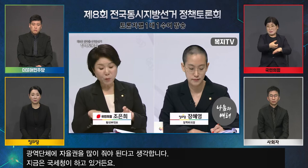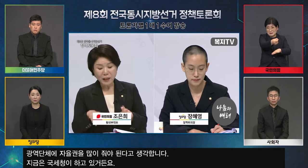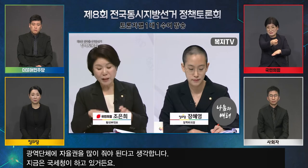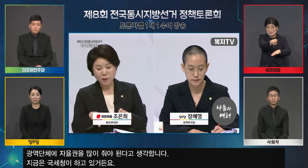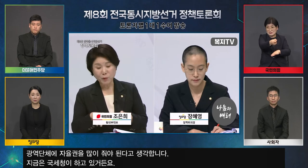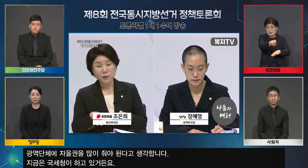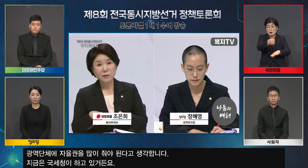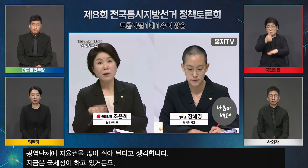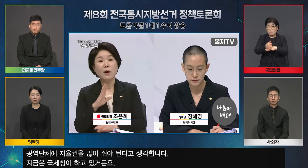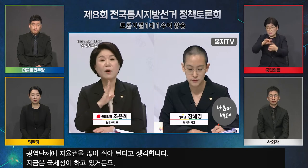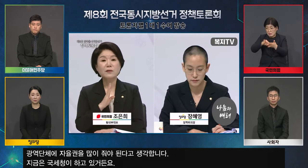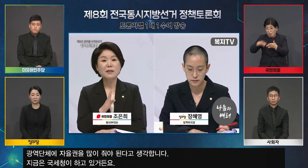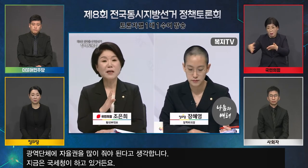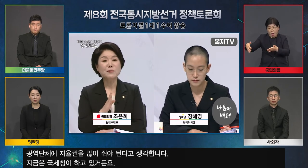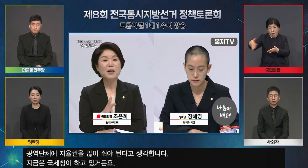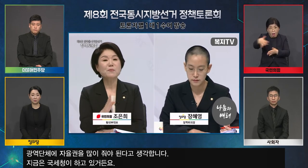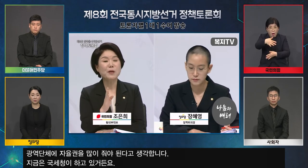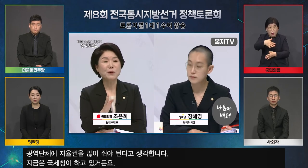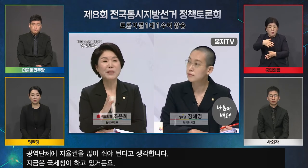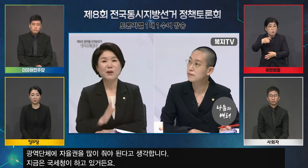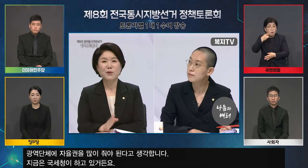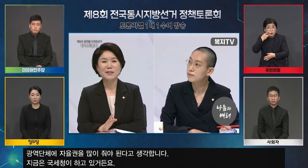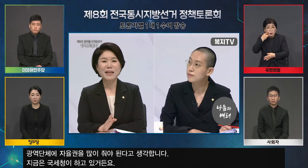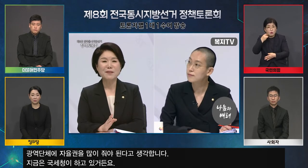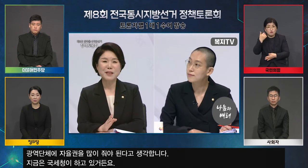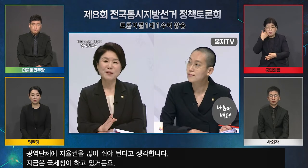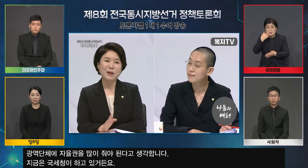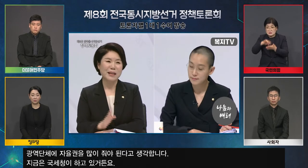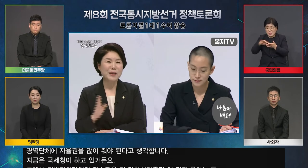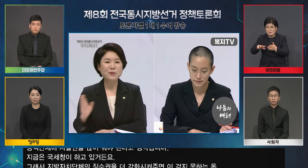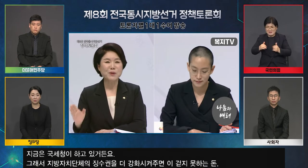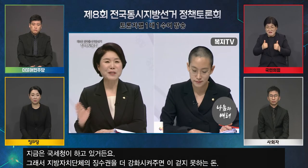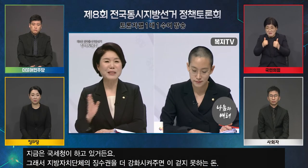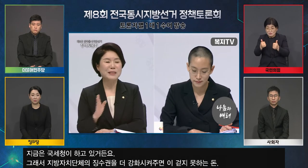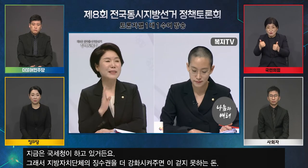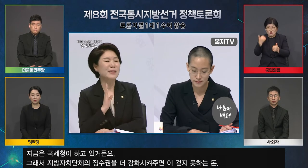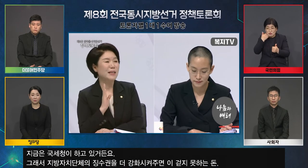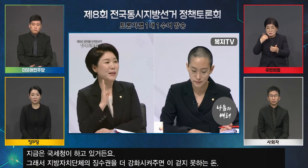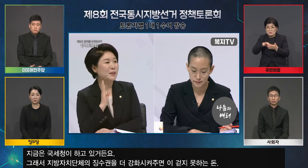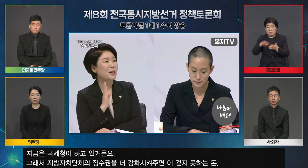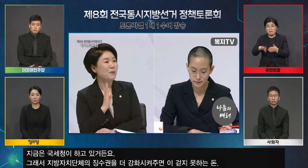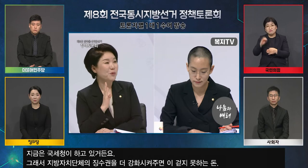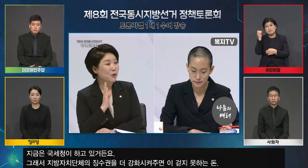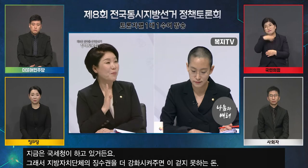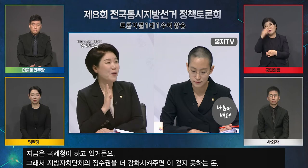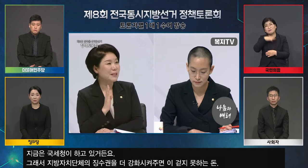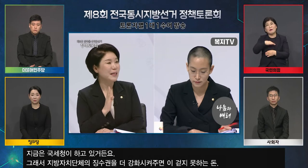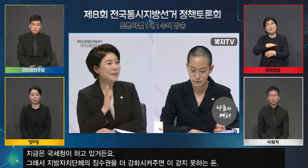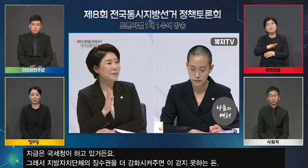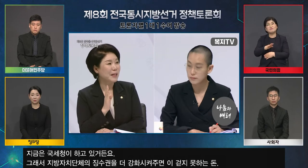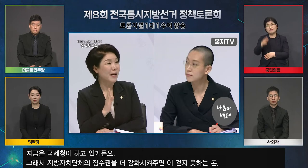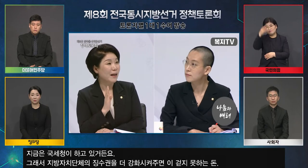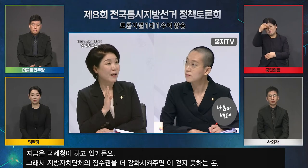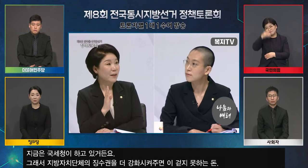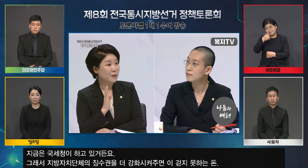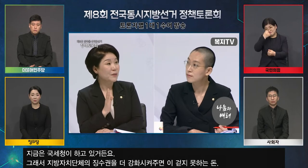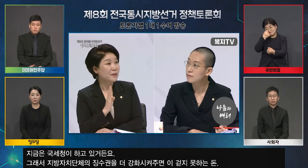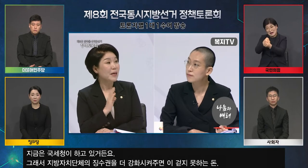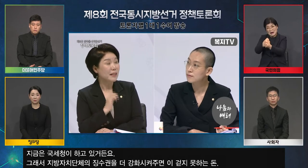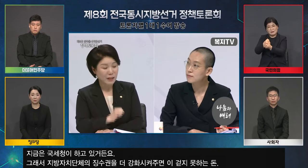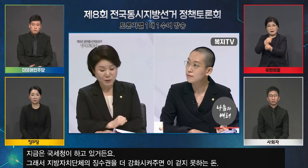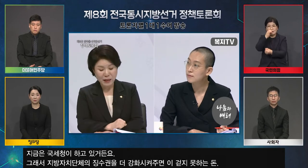걷지 못하는 돈 어떤 사람은 세금을 내고 사고 어떤 사람은 세금을 안 내도 내고 사는 그런 세상은 불공평하지 않습니까?